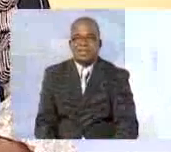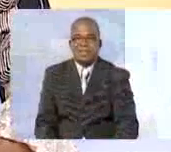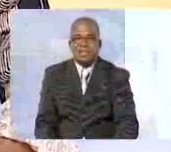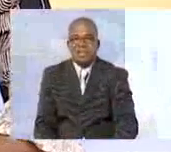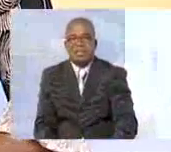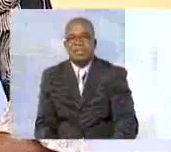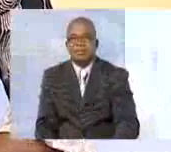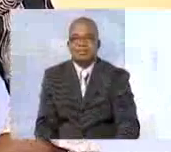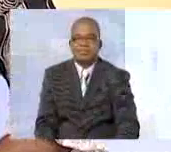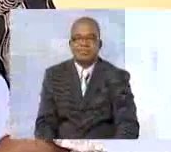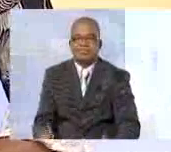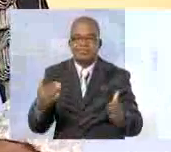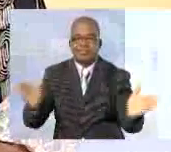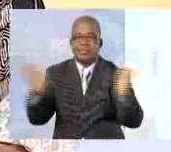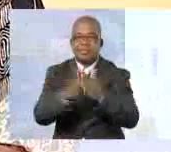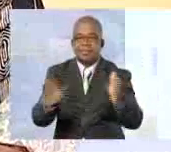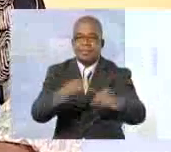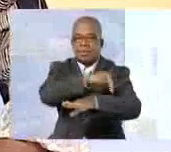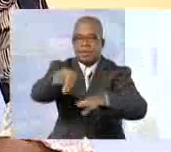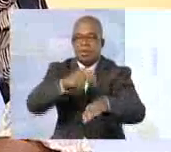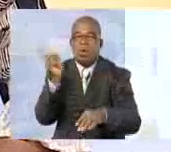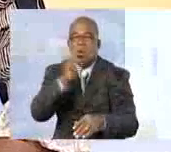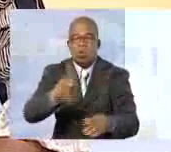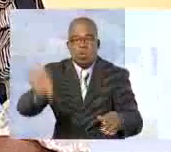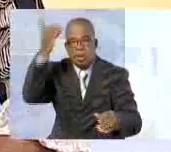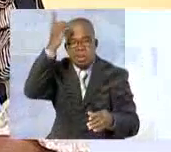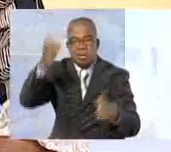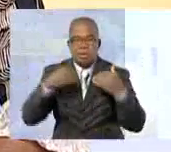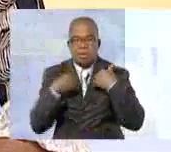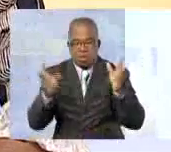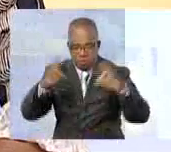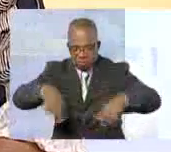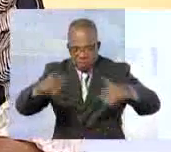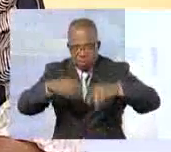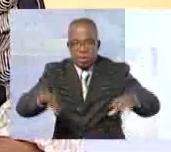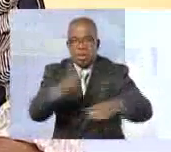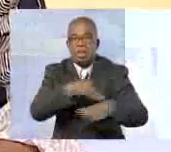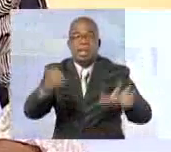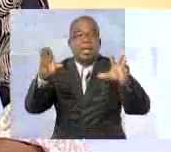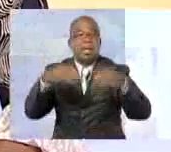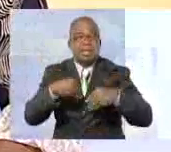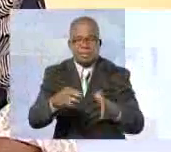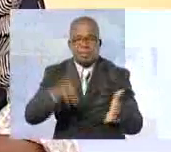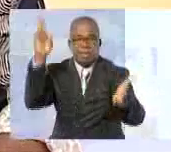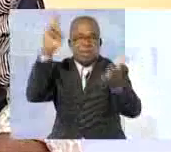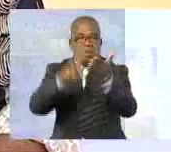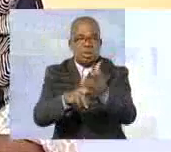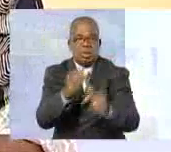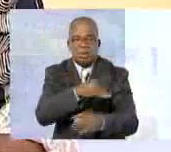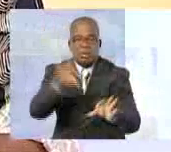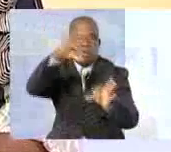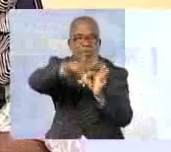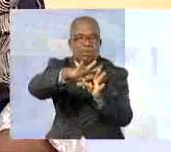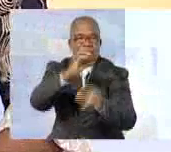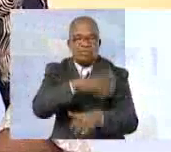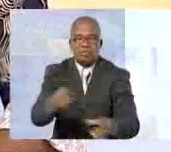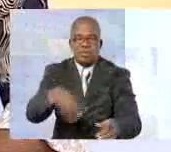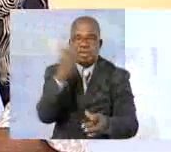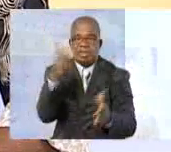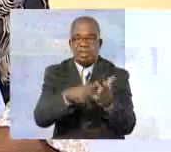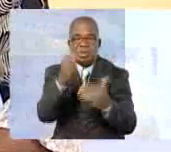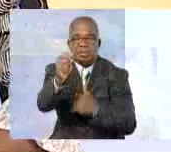Direction à présent l'Assemblée nationale où les parlementaires ivoiriens ont examiné et adopté hier deux projets de loi. L'un